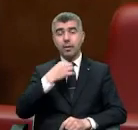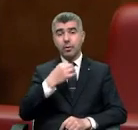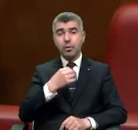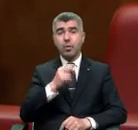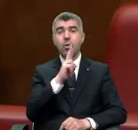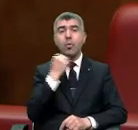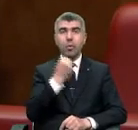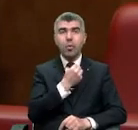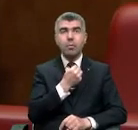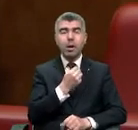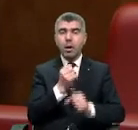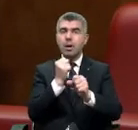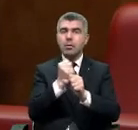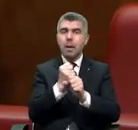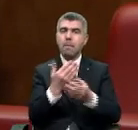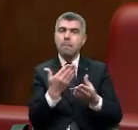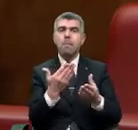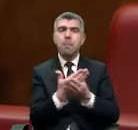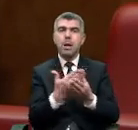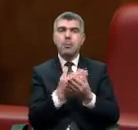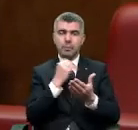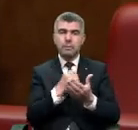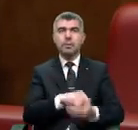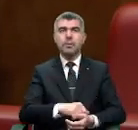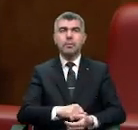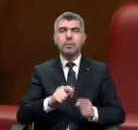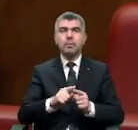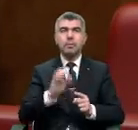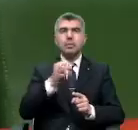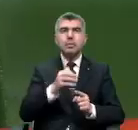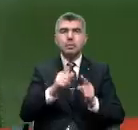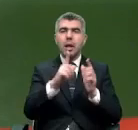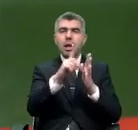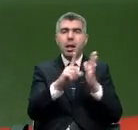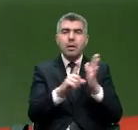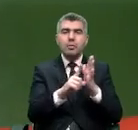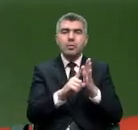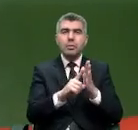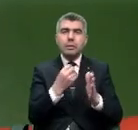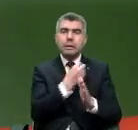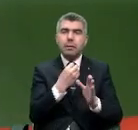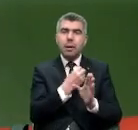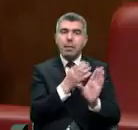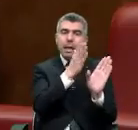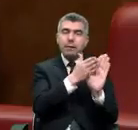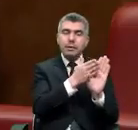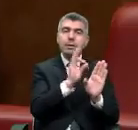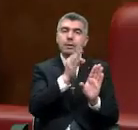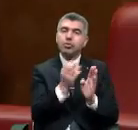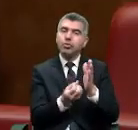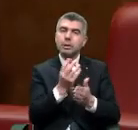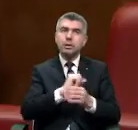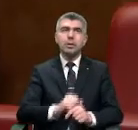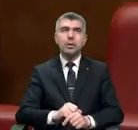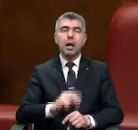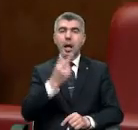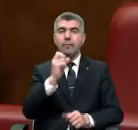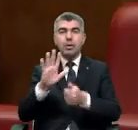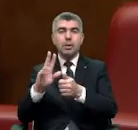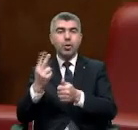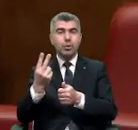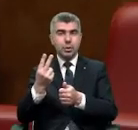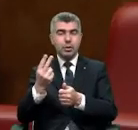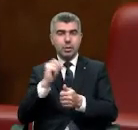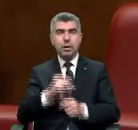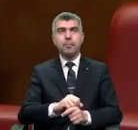المشترك بان الحكومه كذلك تشتغل على هذا الملف هذا في انتظار ان نخرجوا بهذاك القانون ديال الصحه العقليه ونعاود نشوفوه من جديد. ولكن من هنا ل